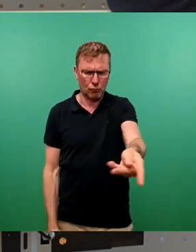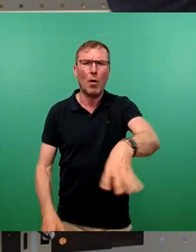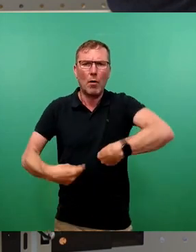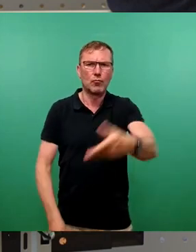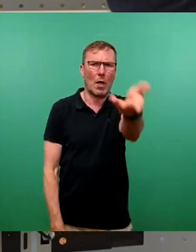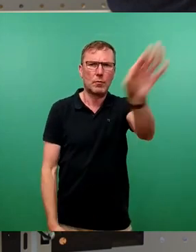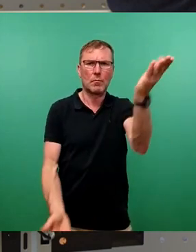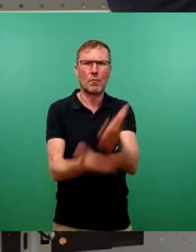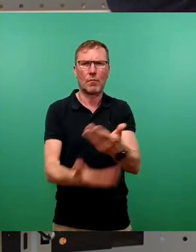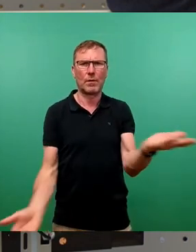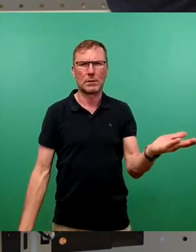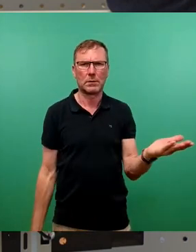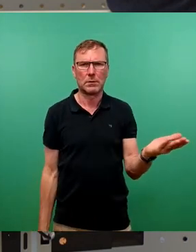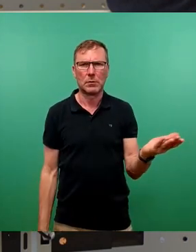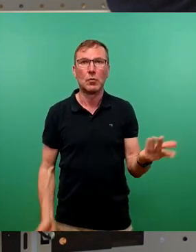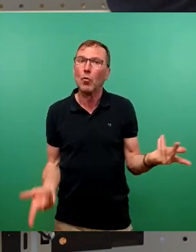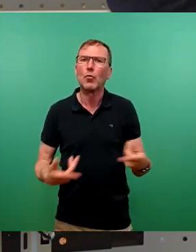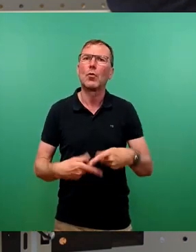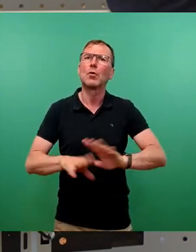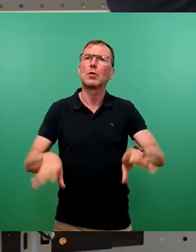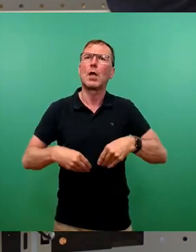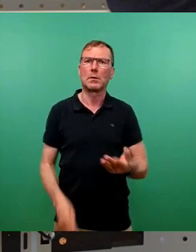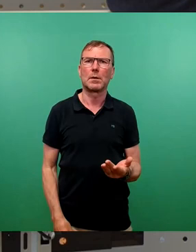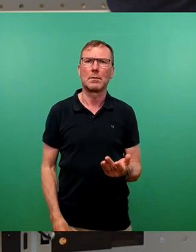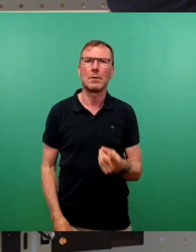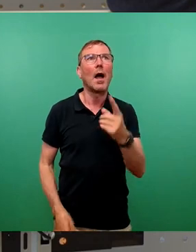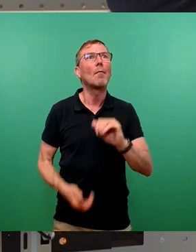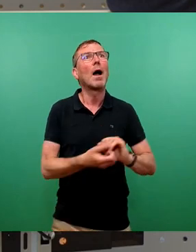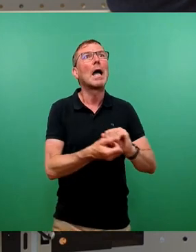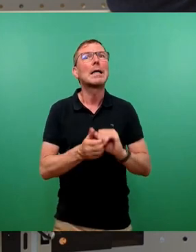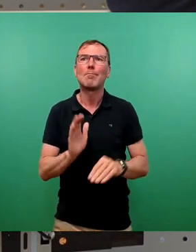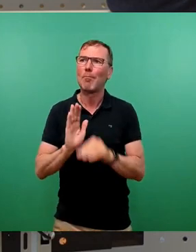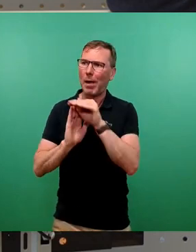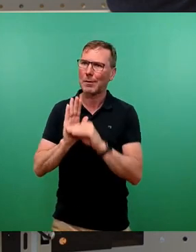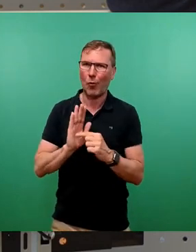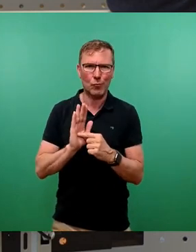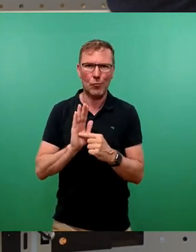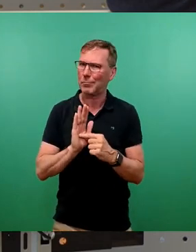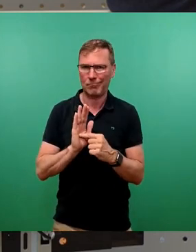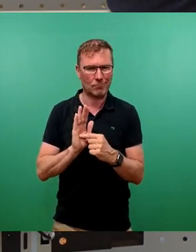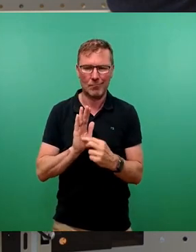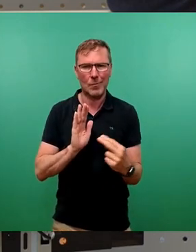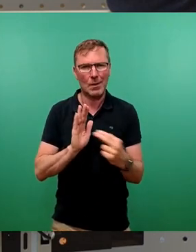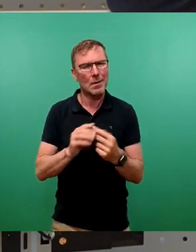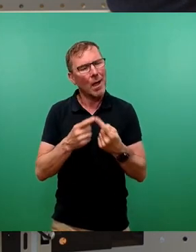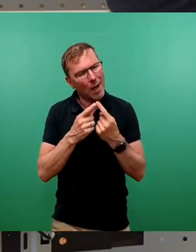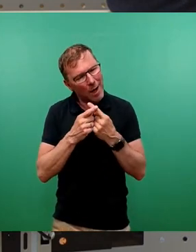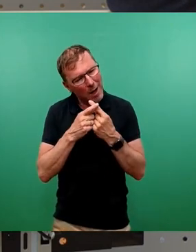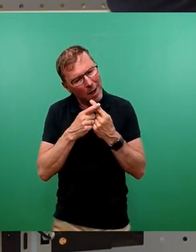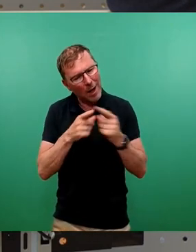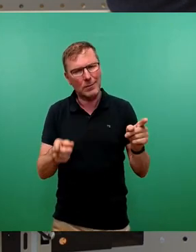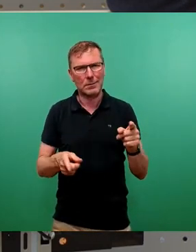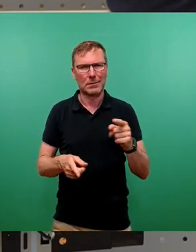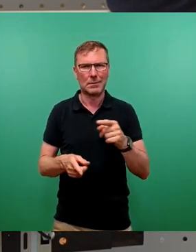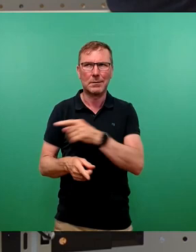akzeptieren oder auch nicht. Aber die Gemeindeordnung, die strahlt einen anderen Geist aus. Die Gemeindeordnung sagt